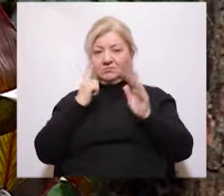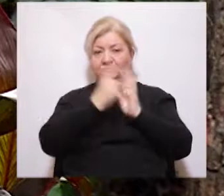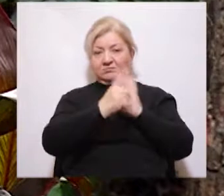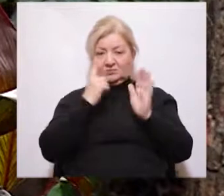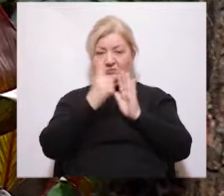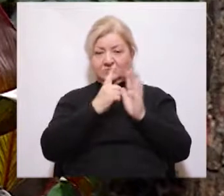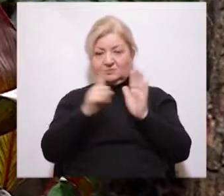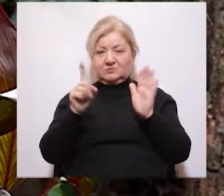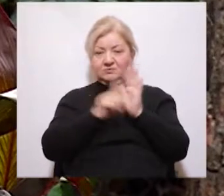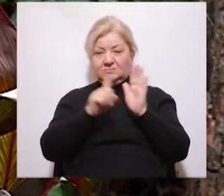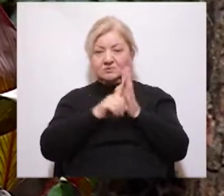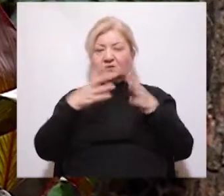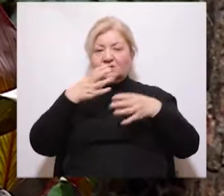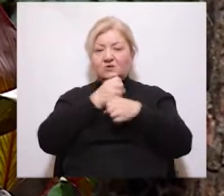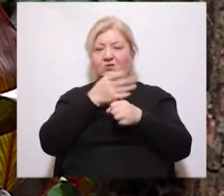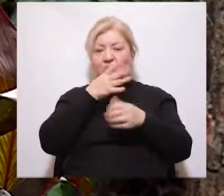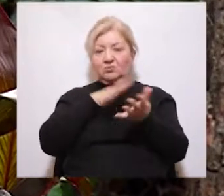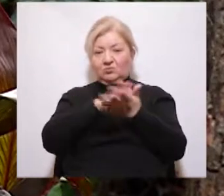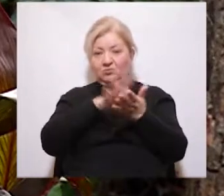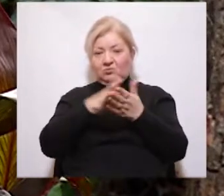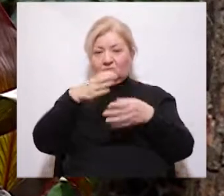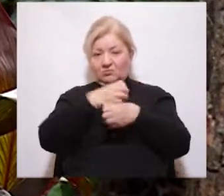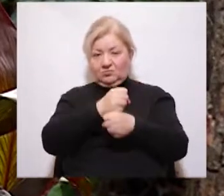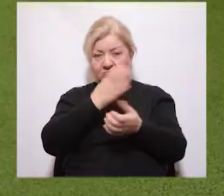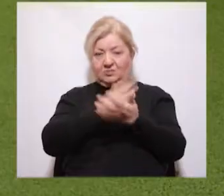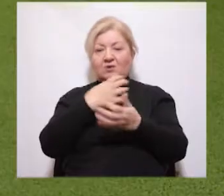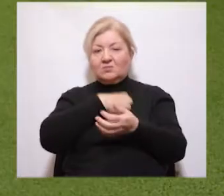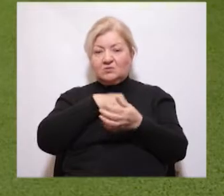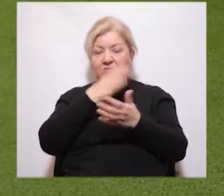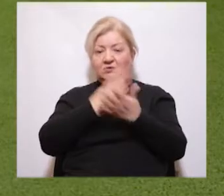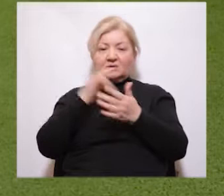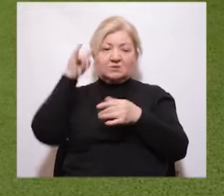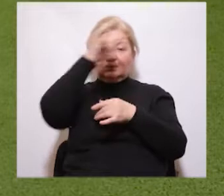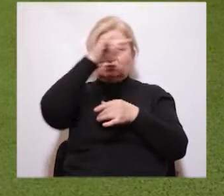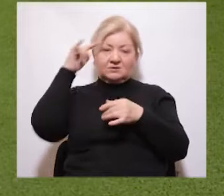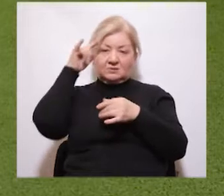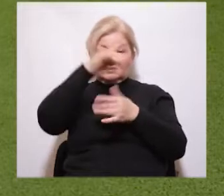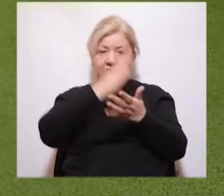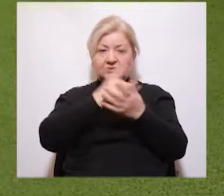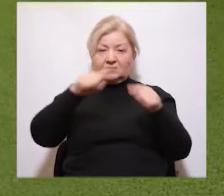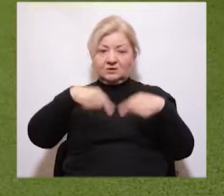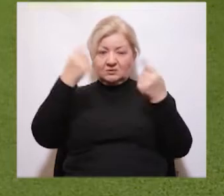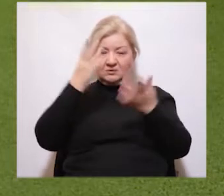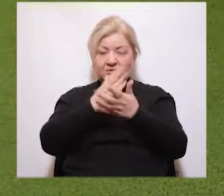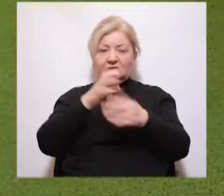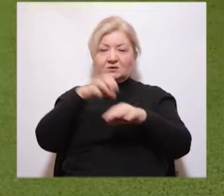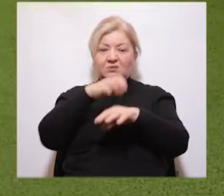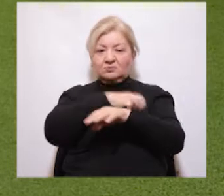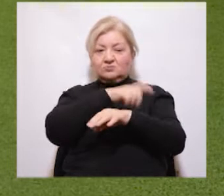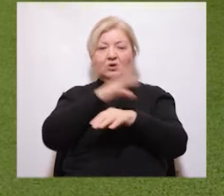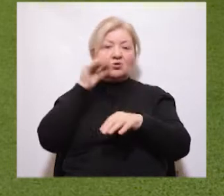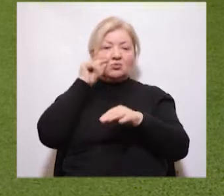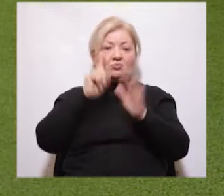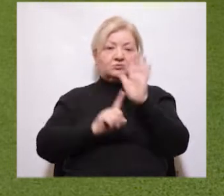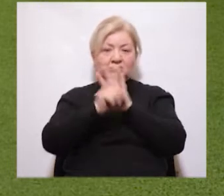ჩვენთვის მიმოსვლას და ამცირებს მიმოსვლაზე დაკარგულ დროს. უმნიშვნელოვანესია საჰაერო ტრანსპორტი, რომლის განვითარება მთლიანად საბჭოთა